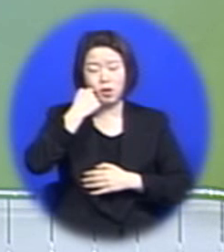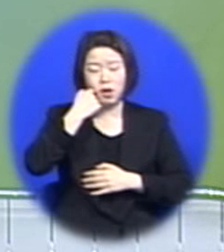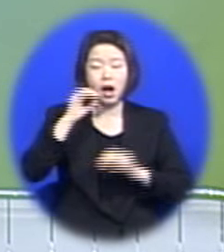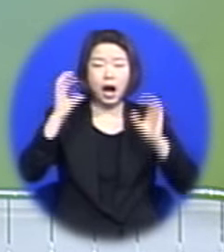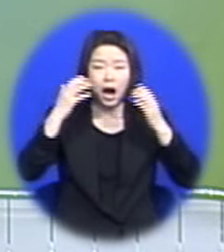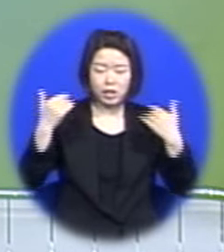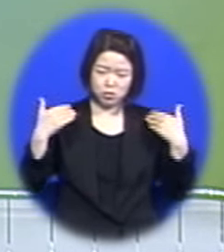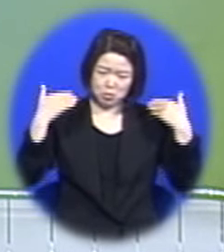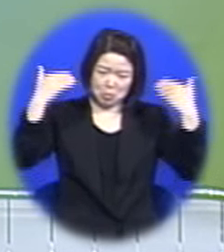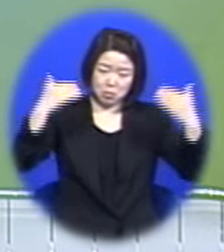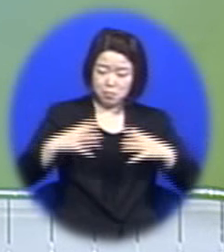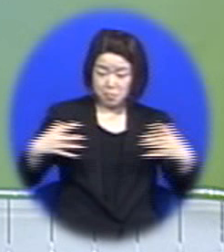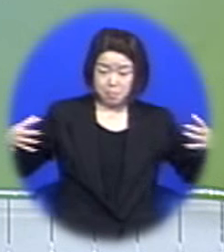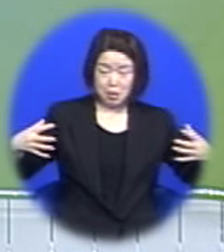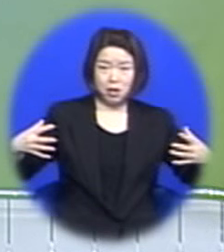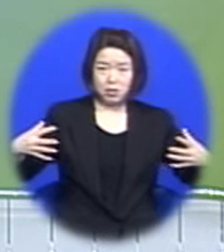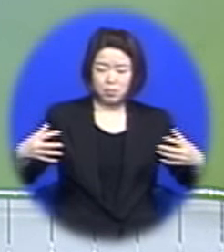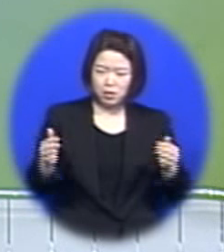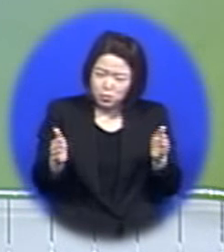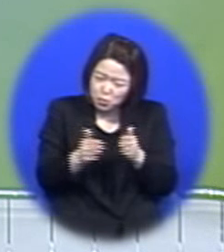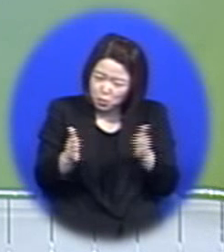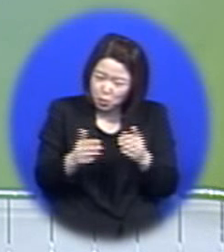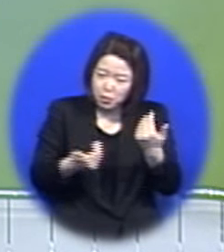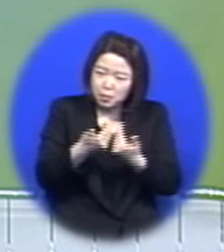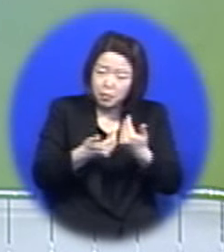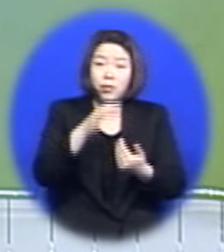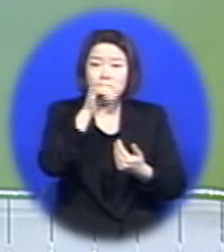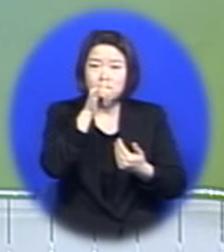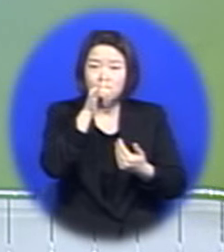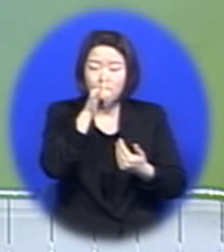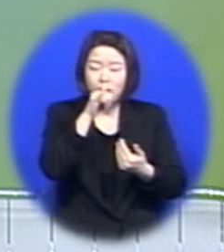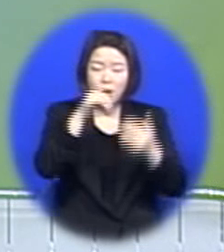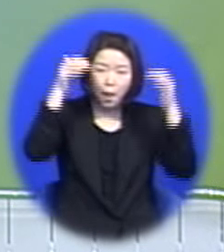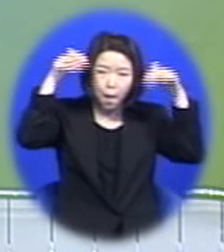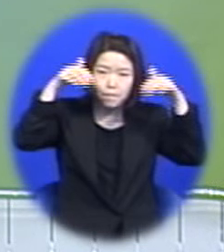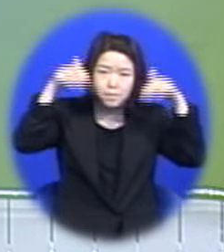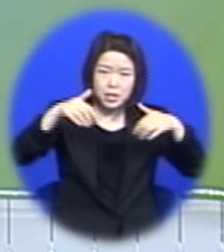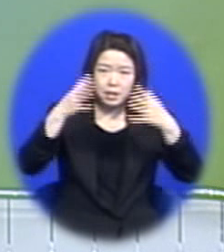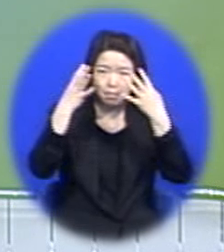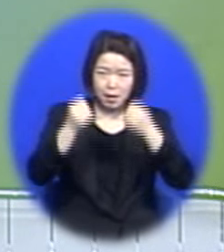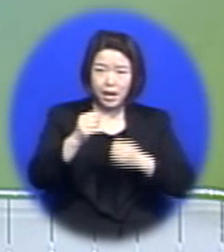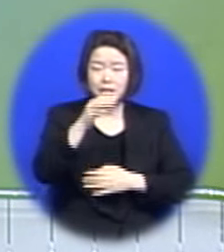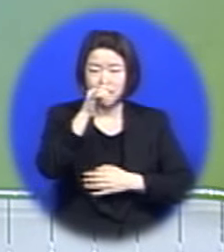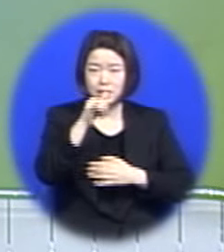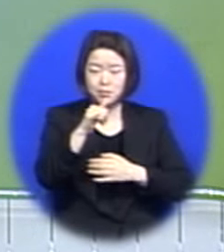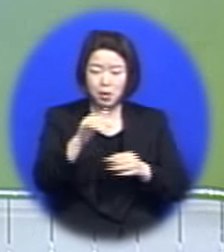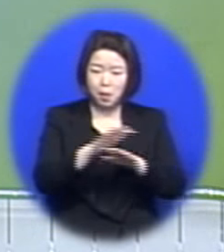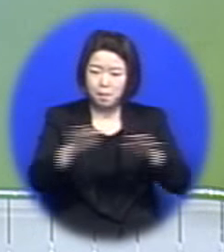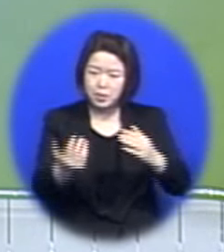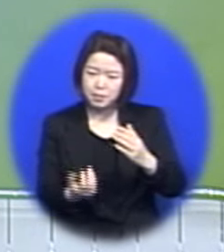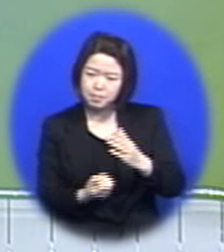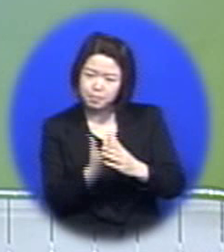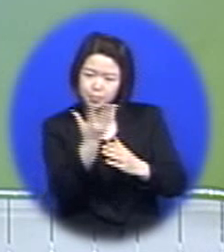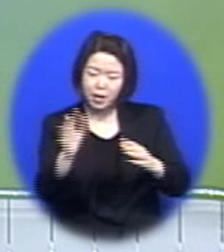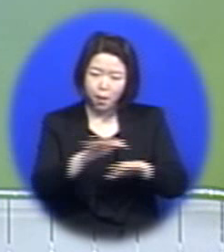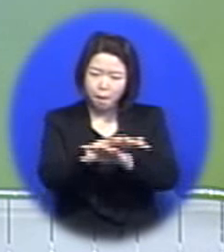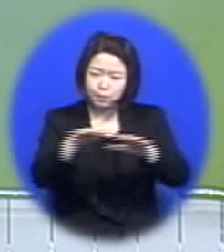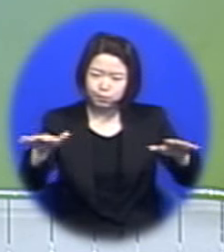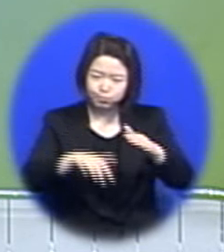때마다 얼마나 부대끼는지 모릅니다. 비가 많이 오는 날이면 역류가 일어나 방바닥에 물이 차곤